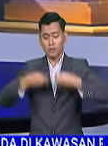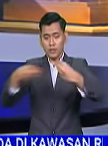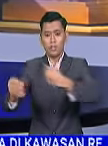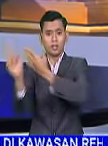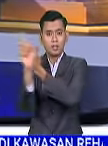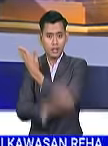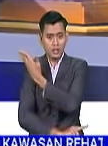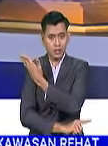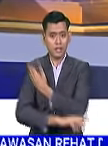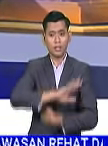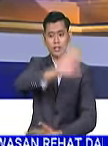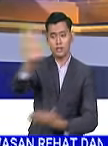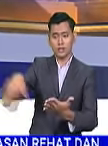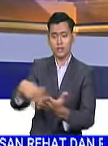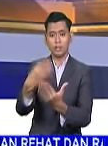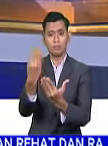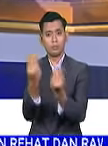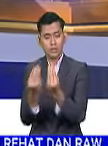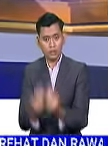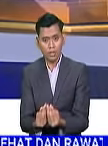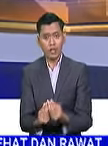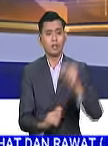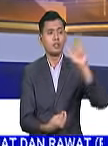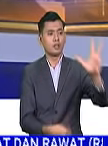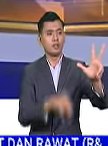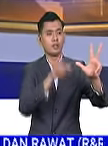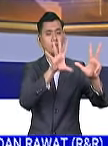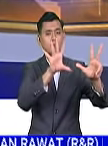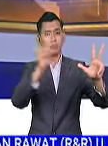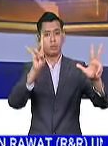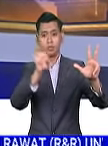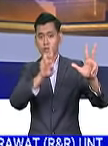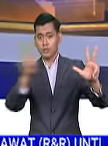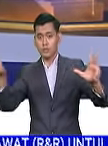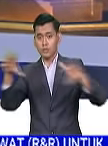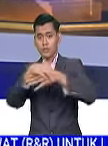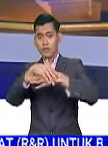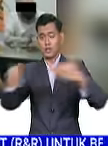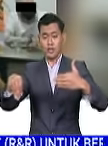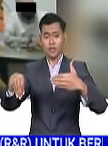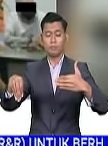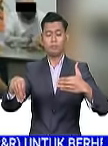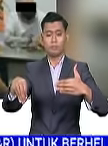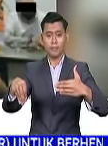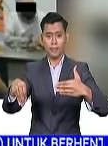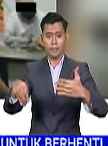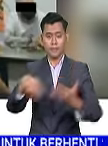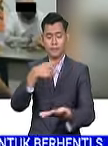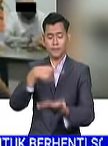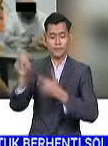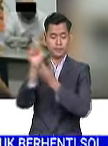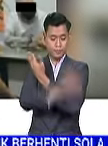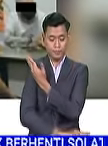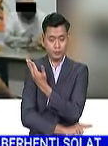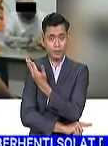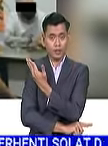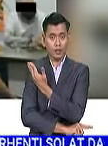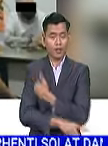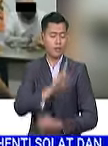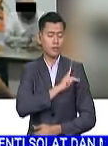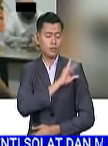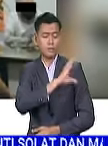melibatkan nilai keseluruhan kompaun RM357,000. Ketua Polis Johor Dato Ayub Han Maidin PC dalam